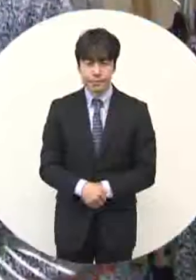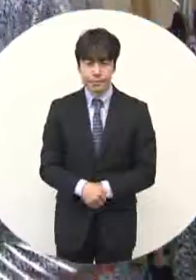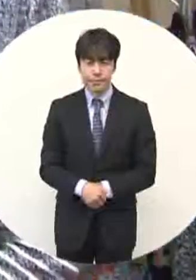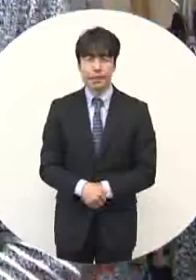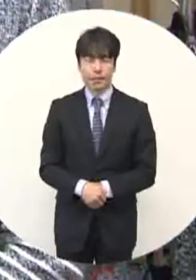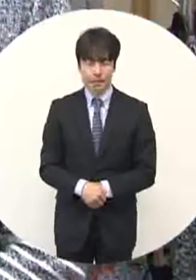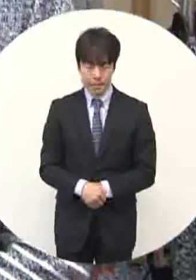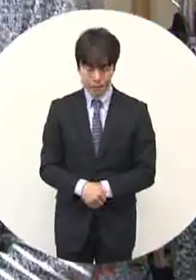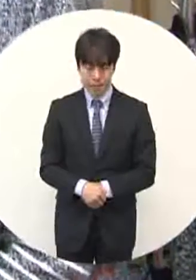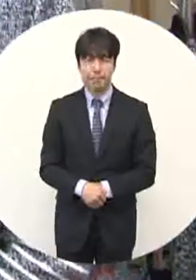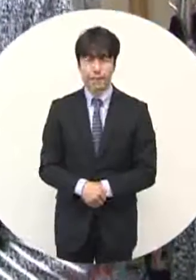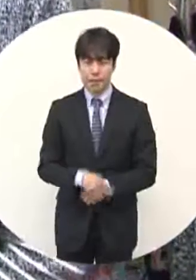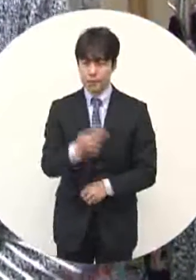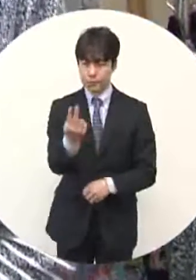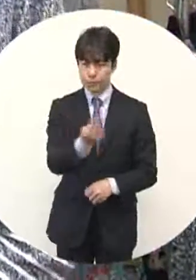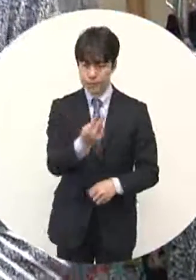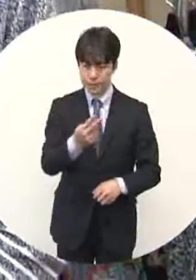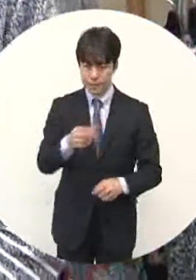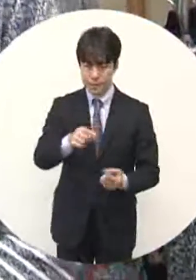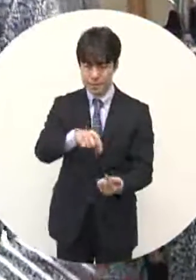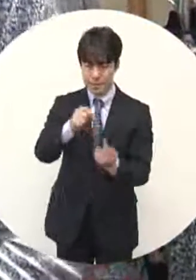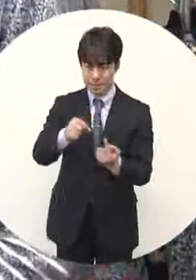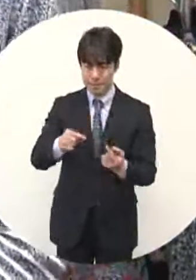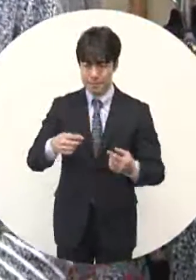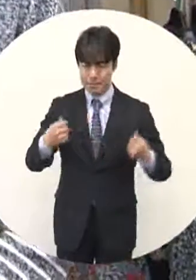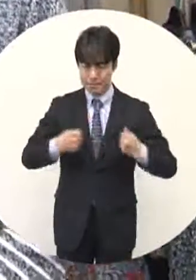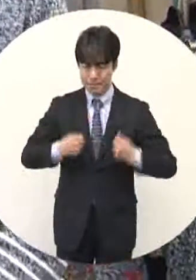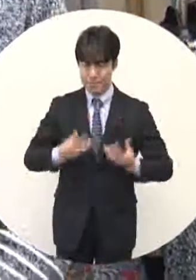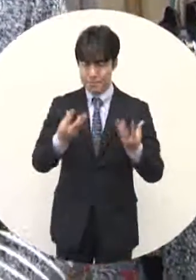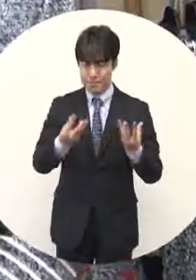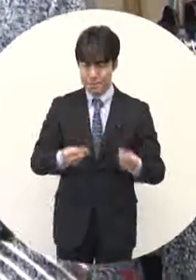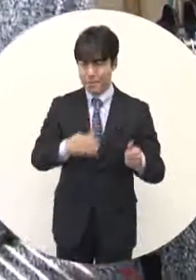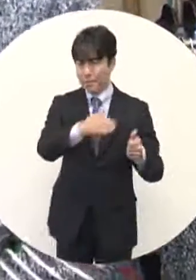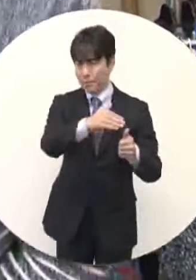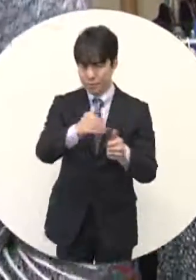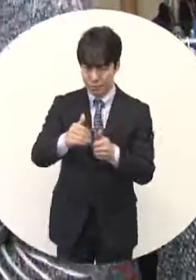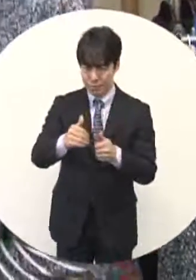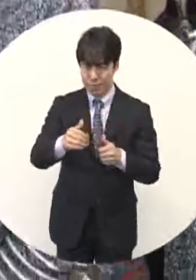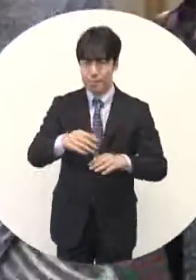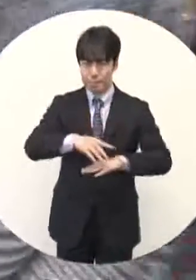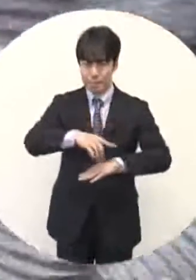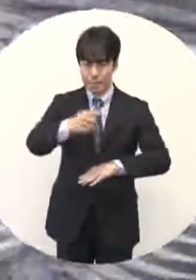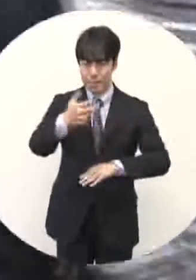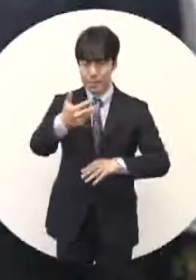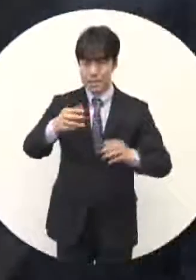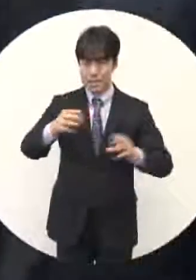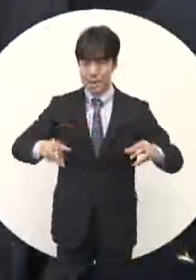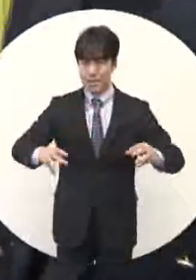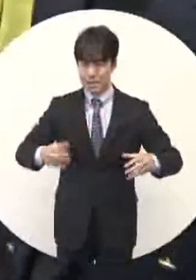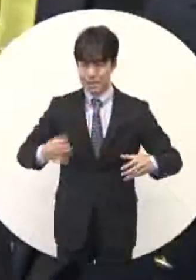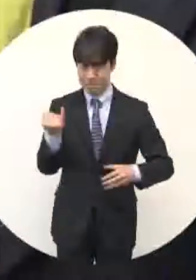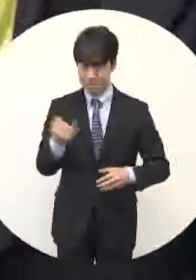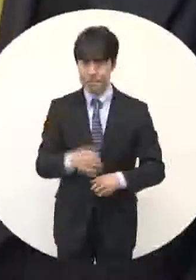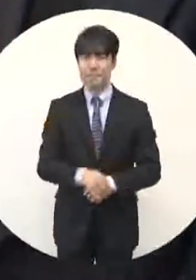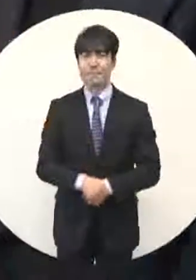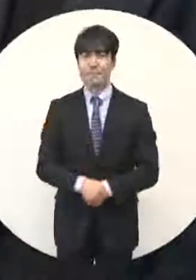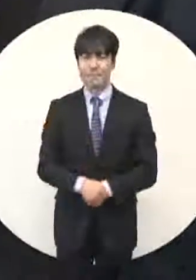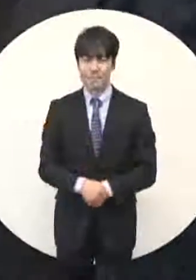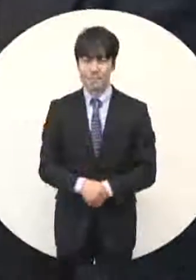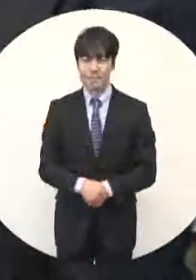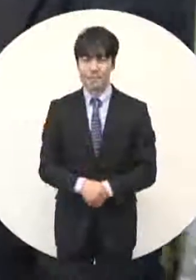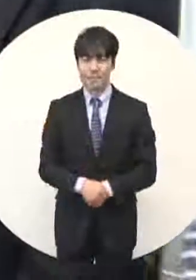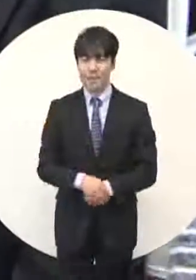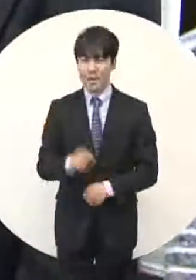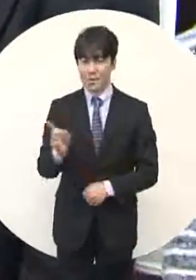はい、ではお二人準備ができたようなので呼んでみましょう。まずは山木さん、お願いします。 はい、いか